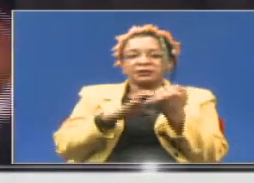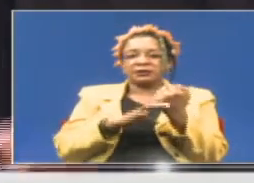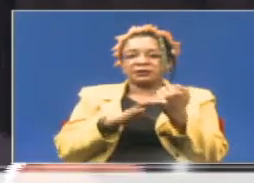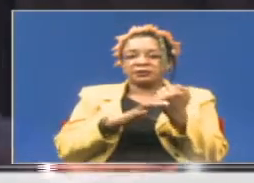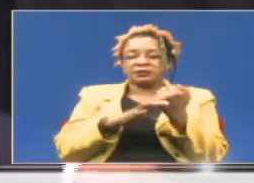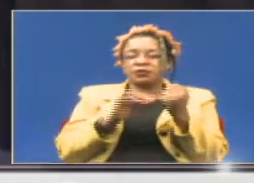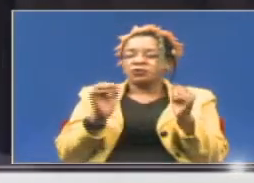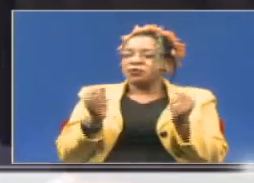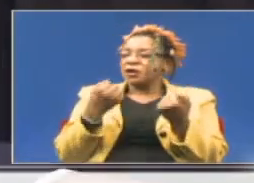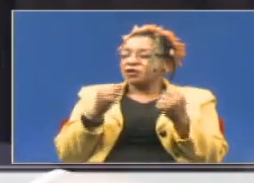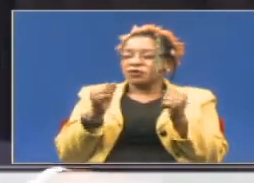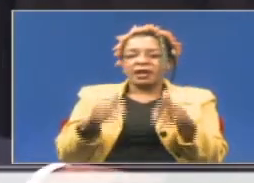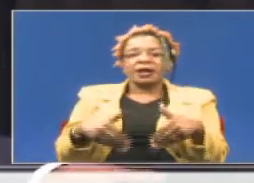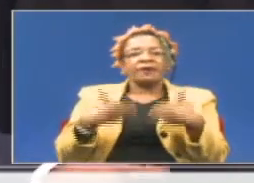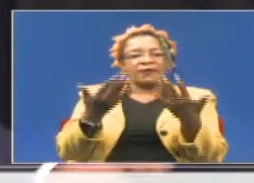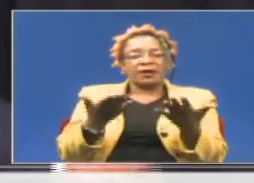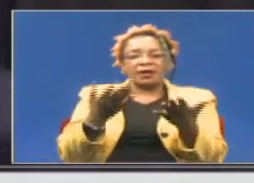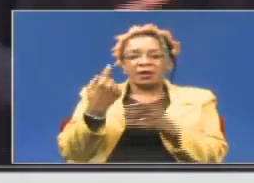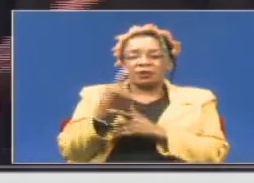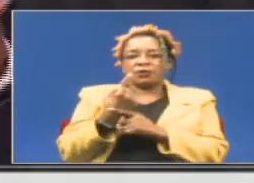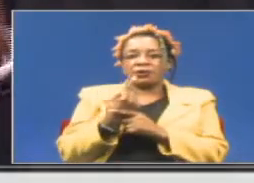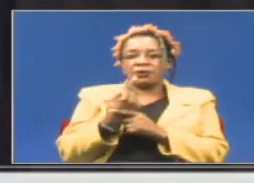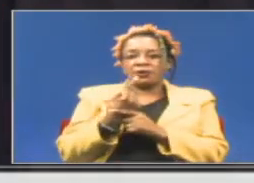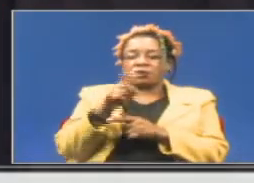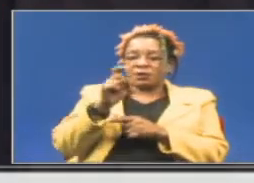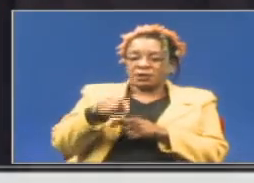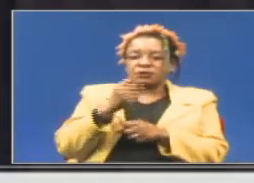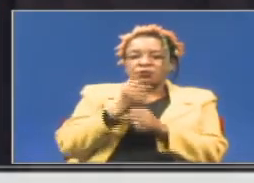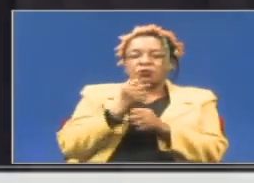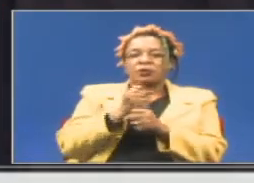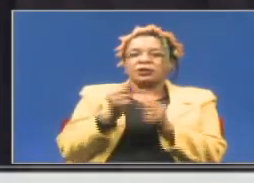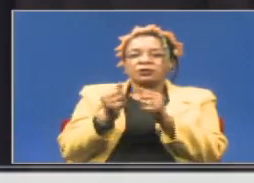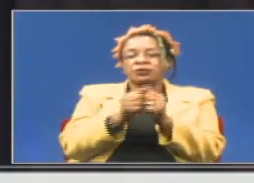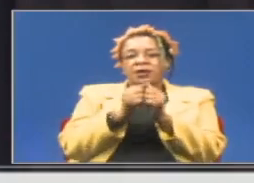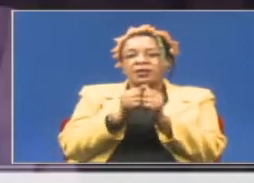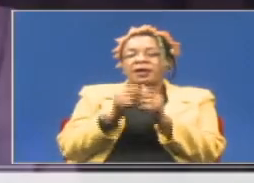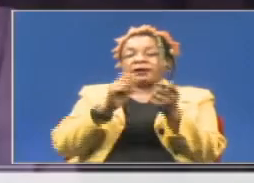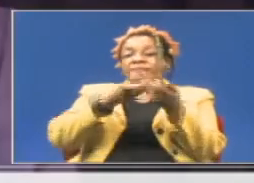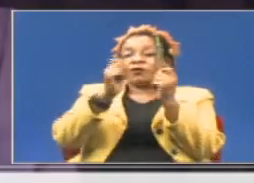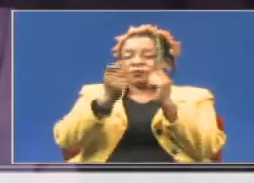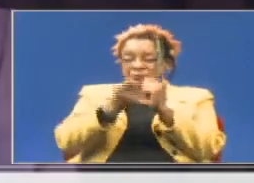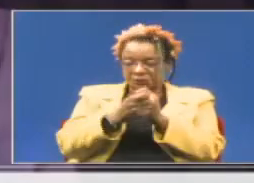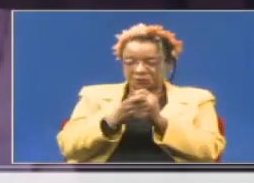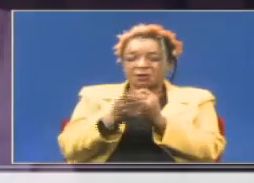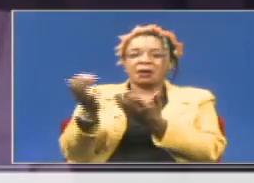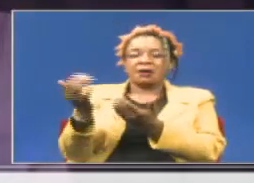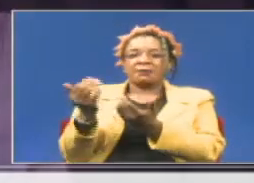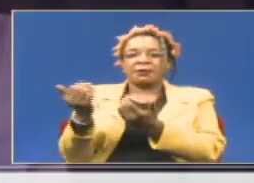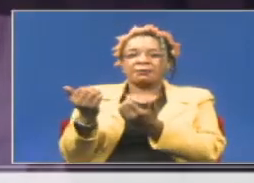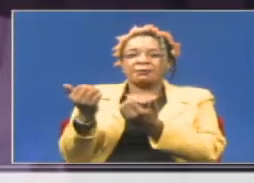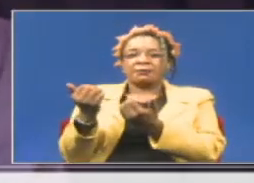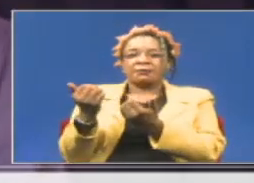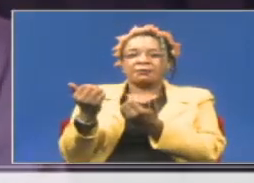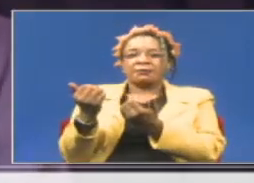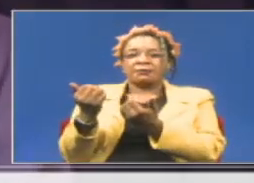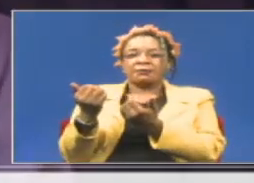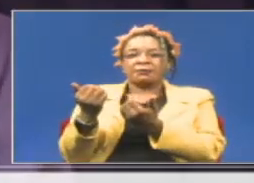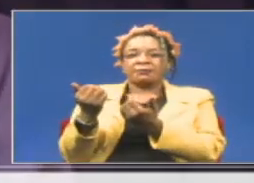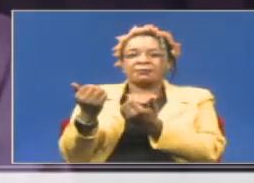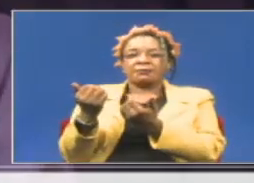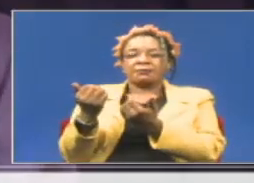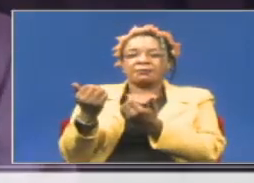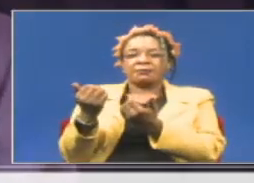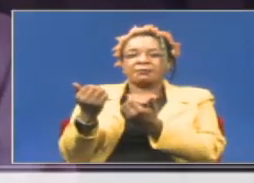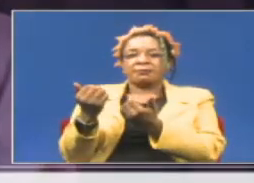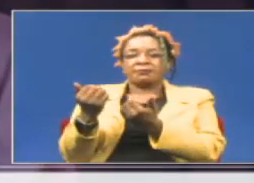can't deliver alone. We need to work together. So those reforms are on the way. I am going to be a suicide bomber as